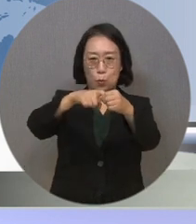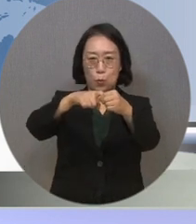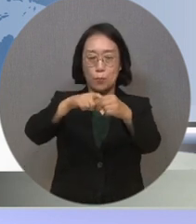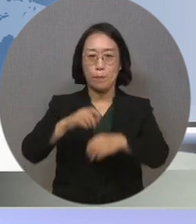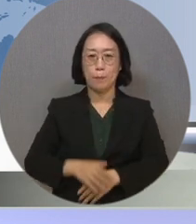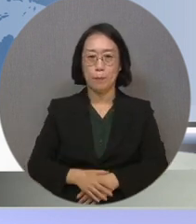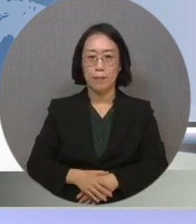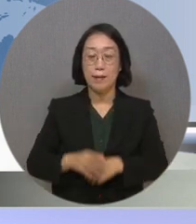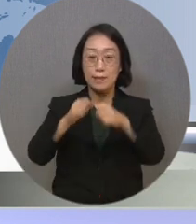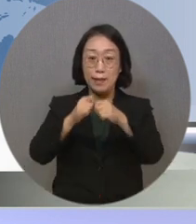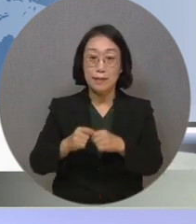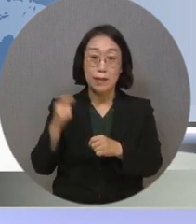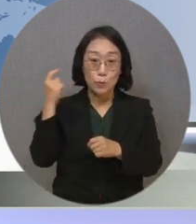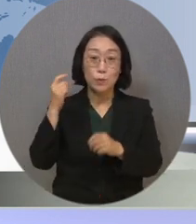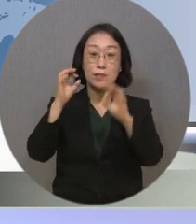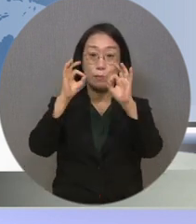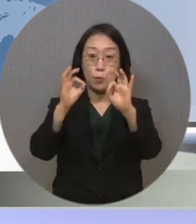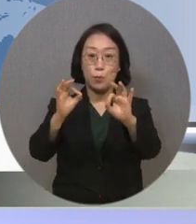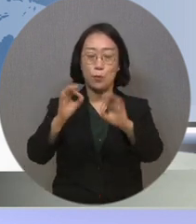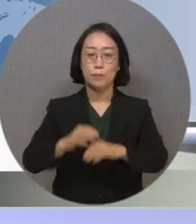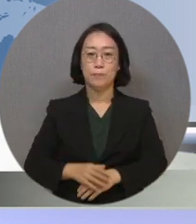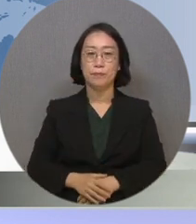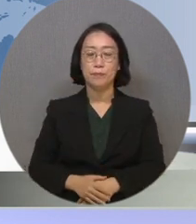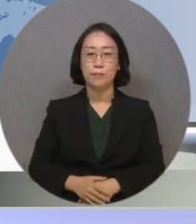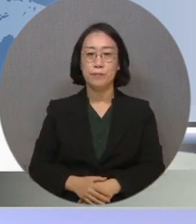내걸었습니다. 자세한 소식 전합니다.